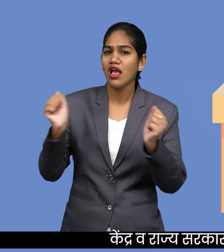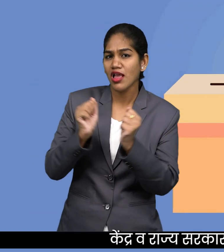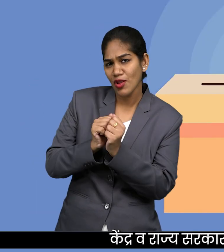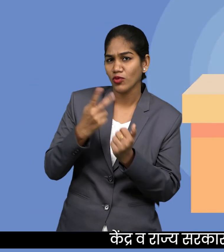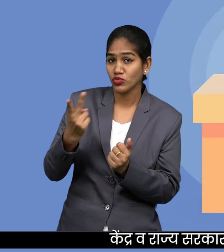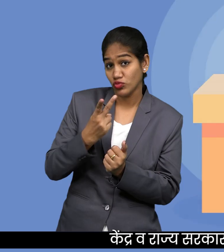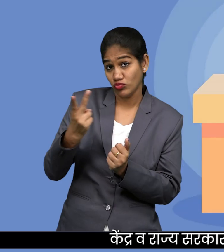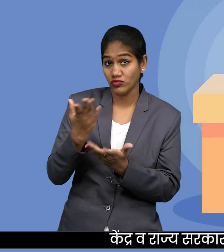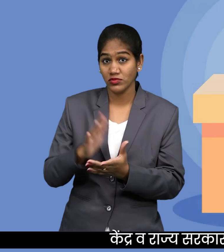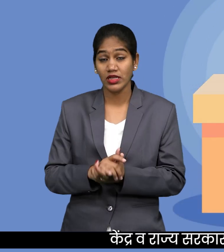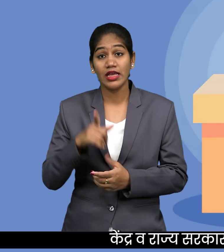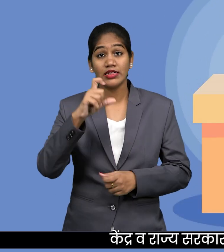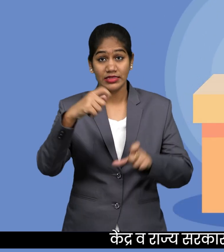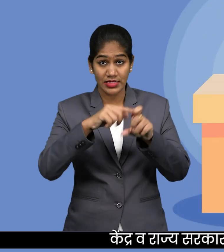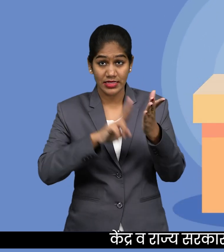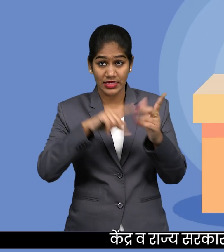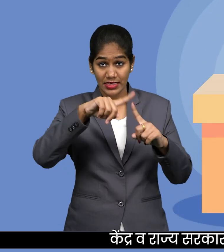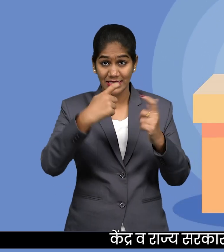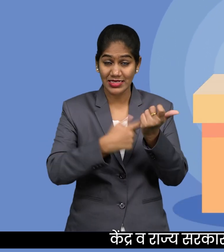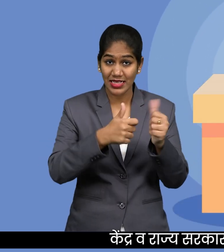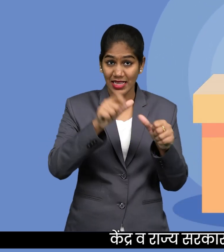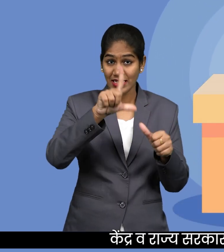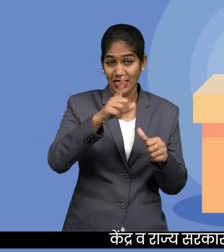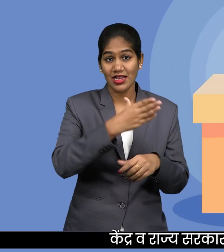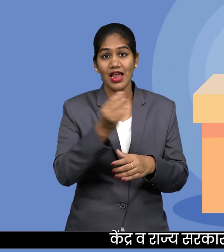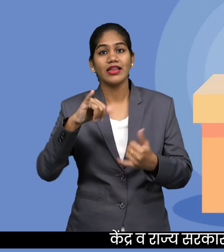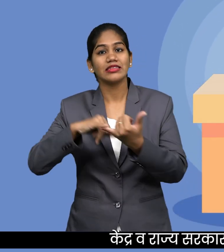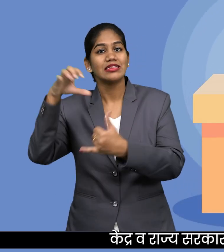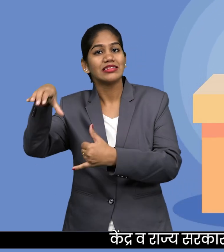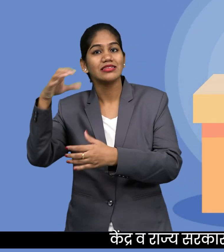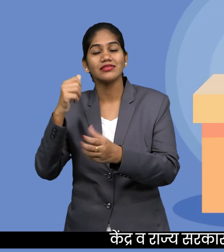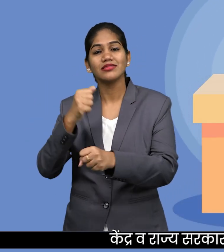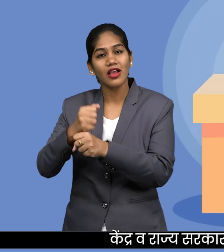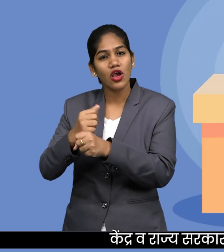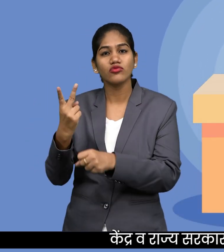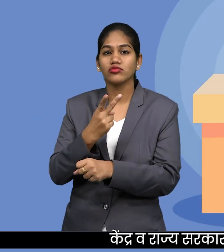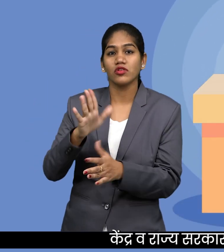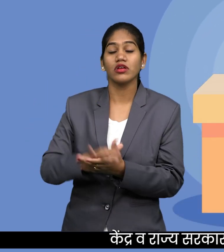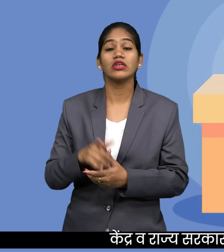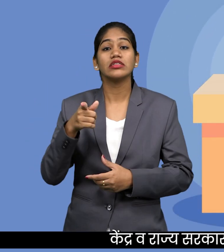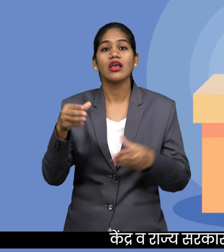केंद्र व राज्य सरकारांबरोबरच विविध भाषिक समाजातील